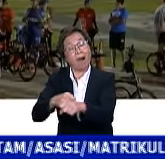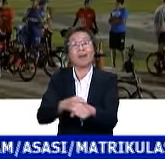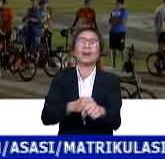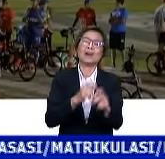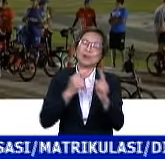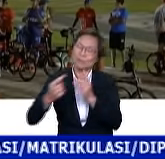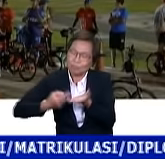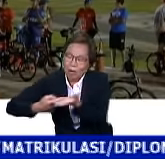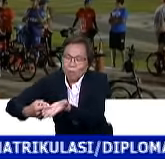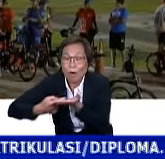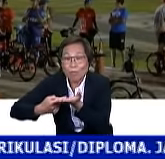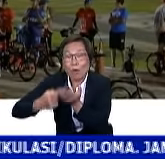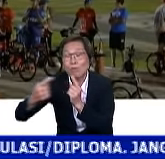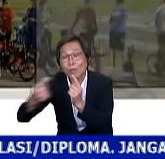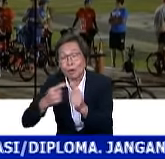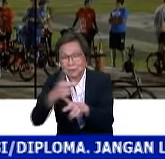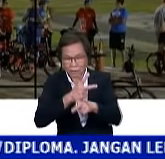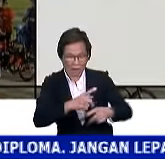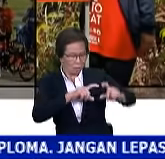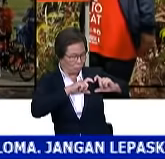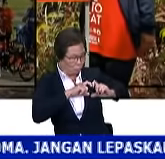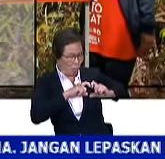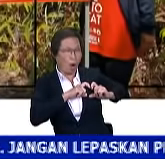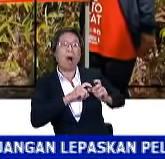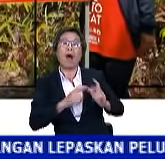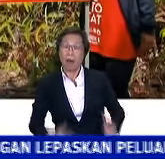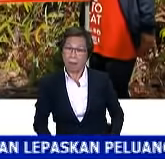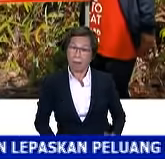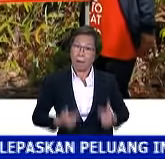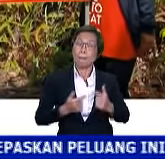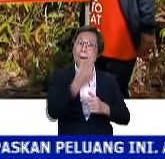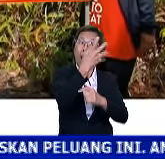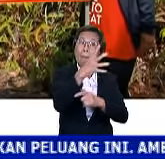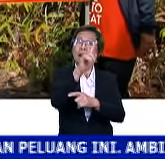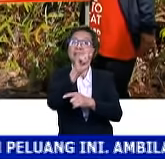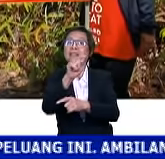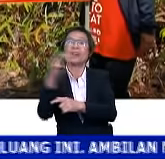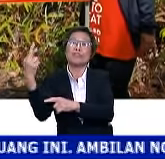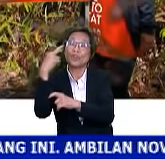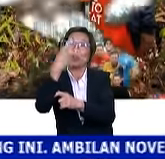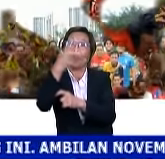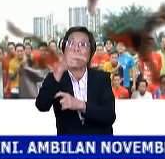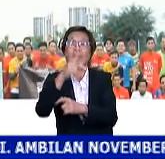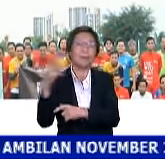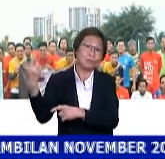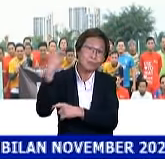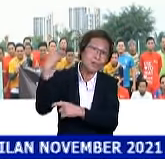Bual Bicara mengenai penjagaan jantung turut akan bersiaran di 14 stesen radio RTM sepanjang kempen